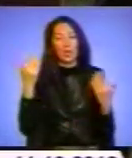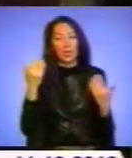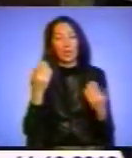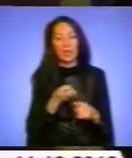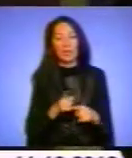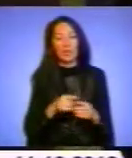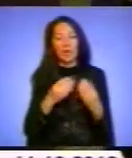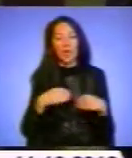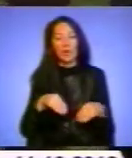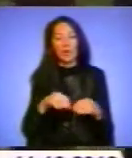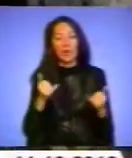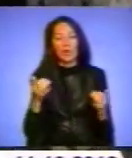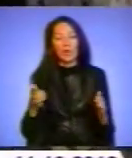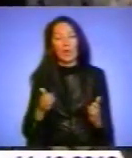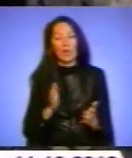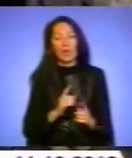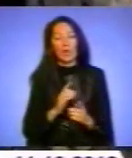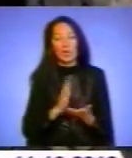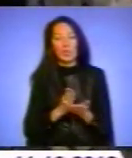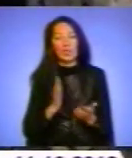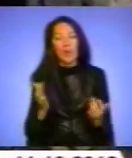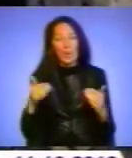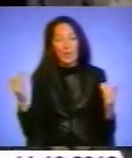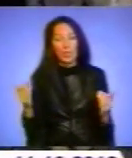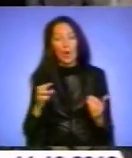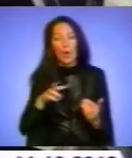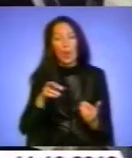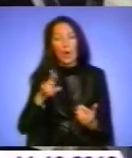родина стала ще більшою. У Мар'яни, Романа і Віталіка